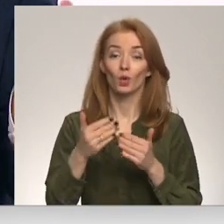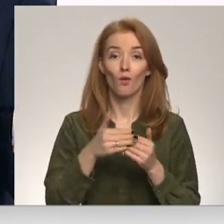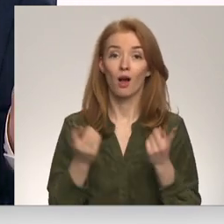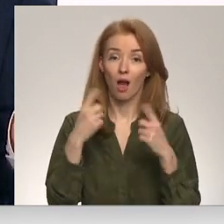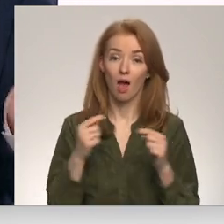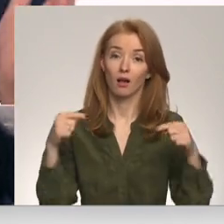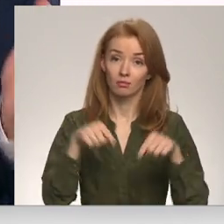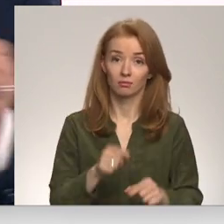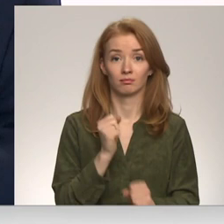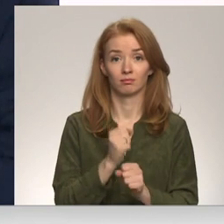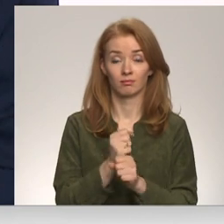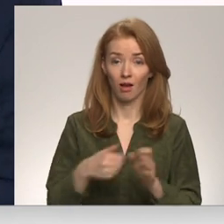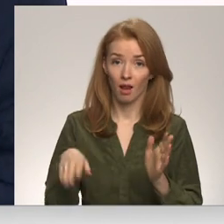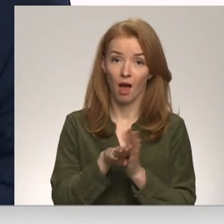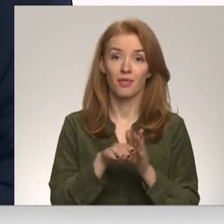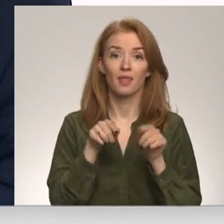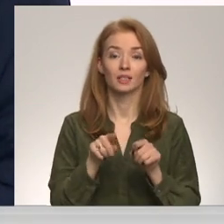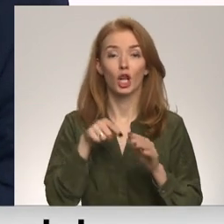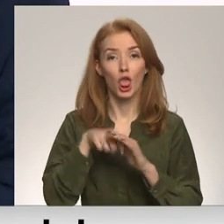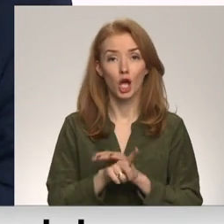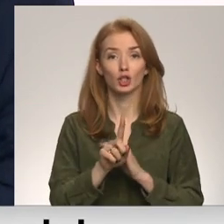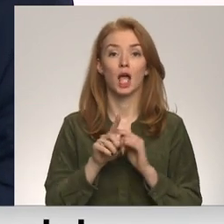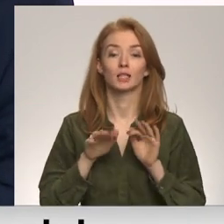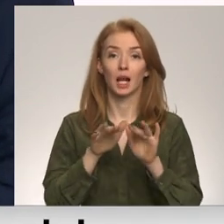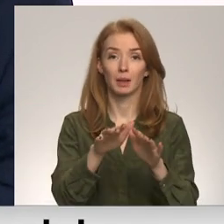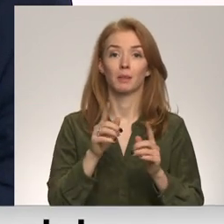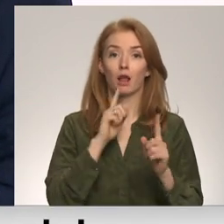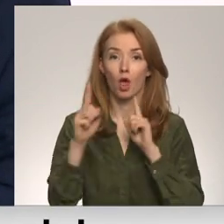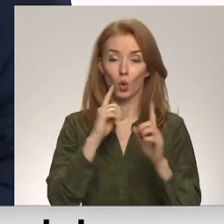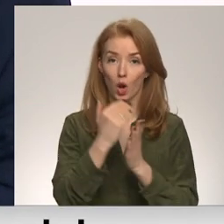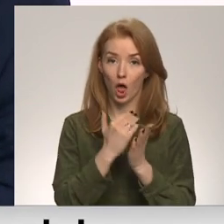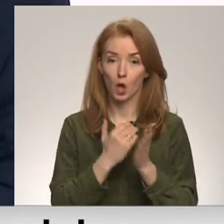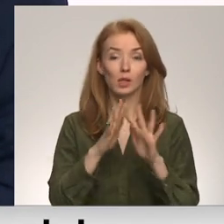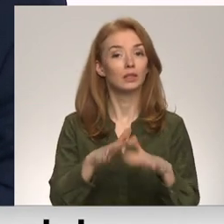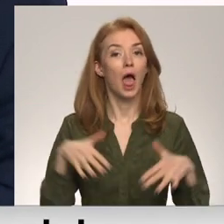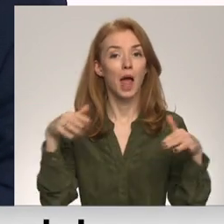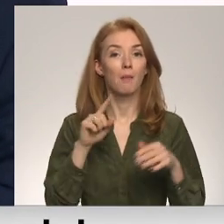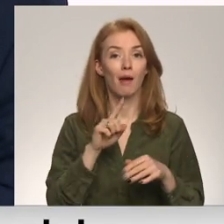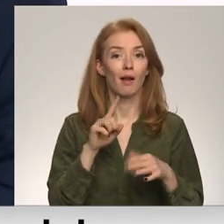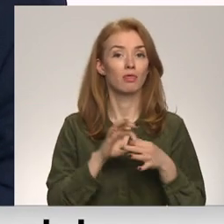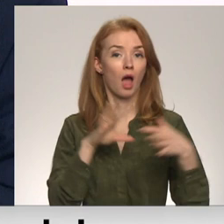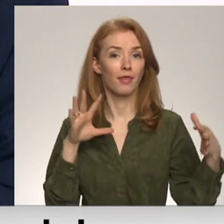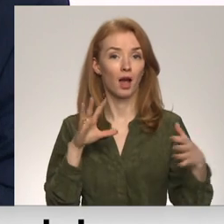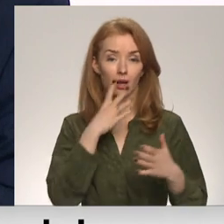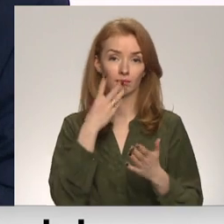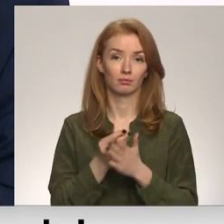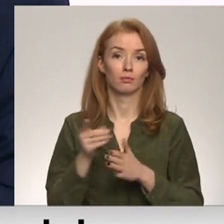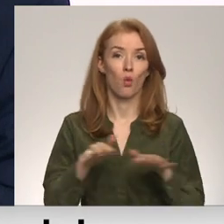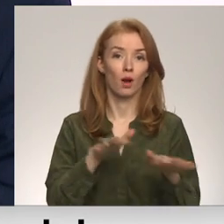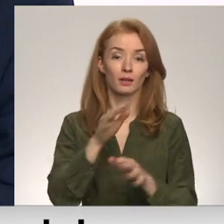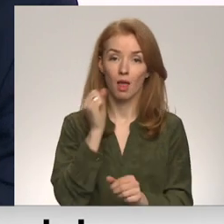tādu regulējumu, tas ir iekšējās darbības regulējums, man jāsaka, Saeima ir autonoma, organizēt pati savu